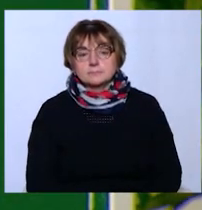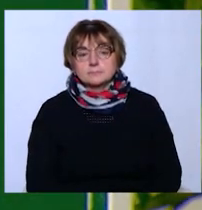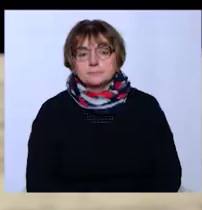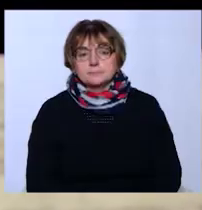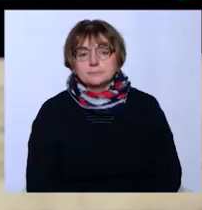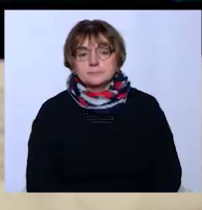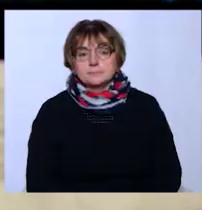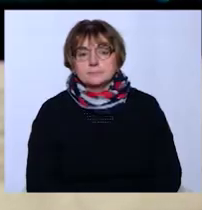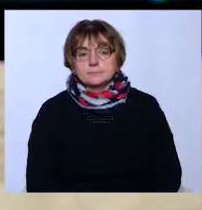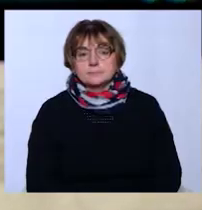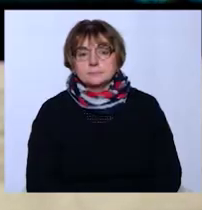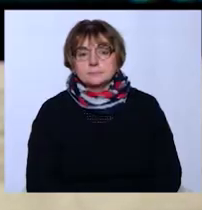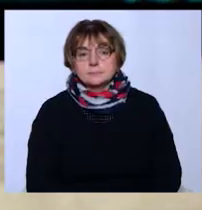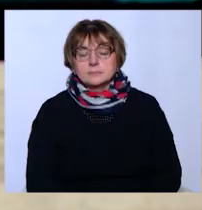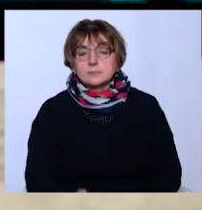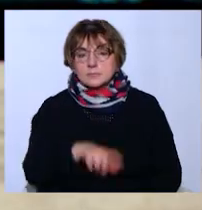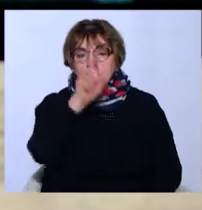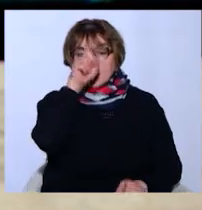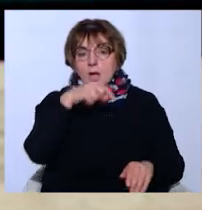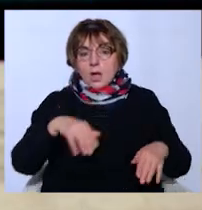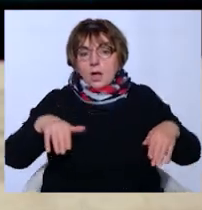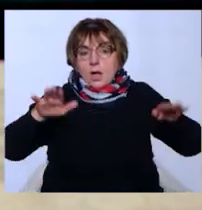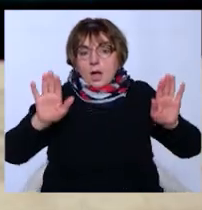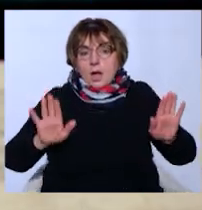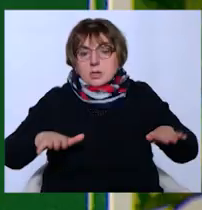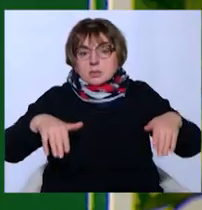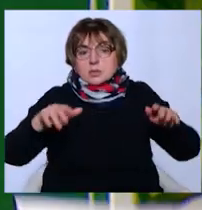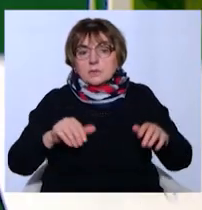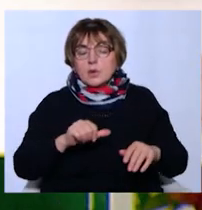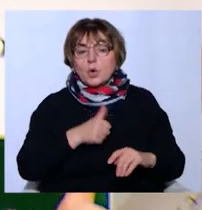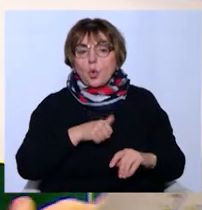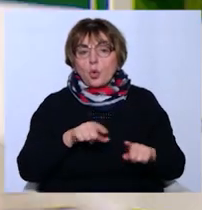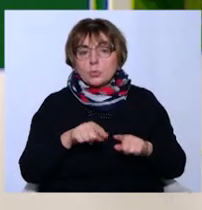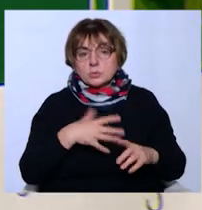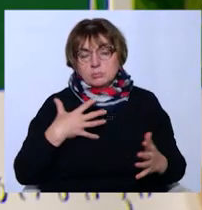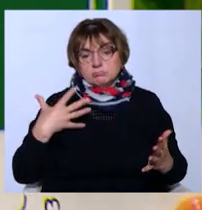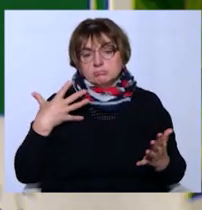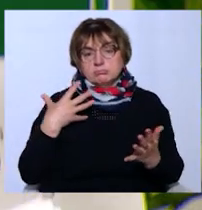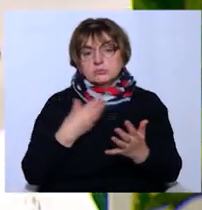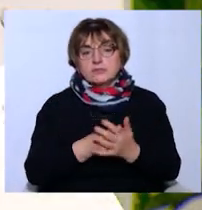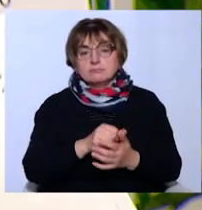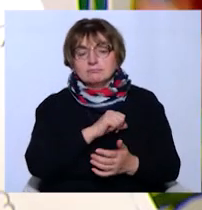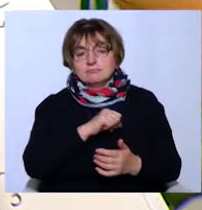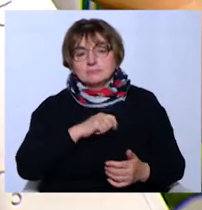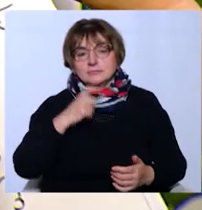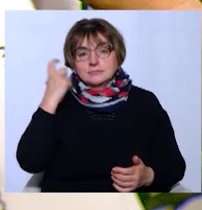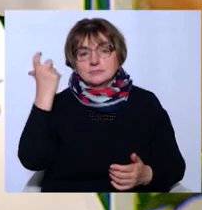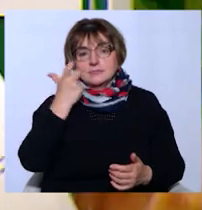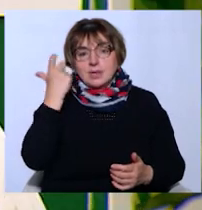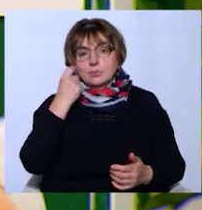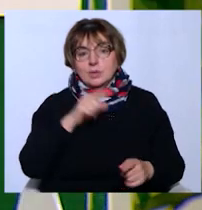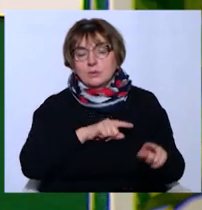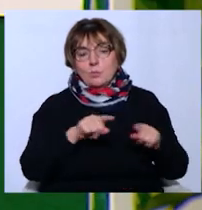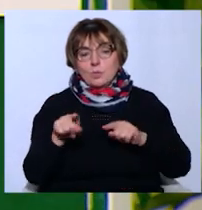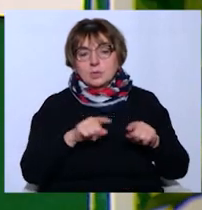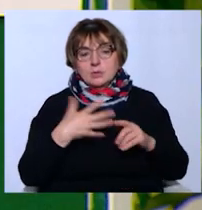შემდეგი არწივი. არწივი მოძრაობს თავისით, ხო? დაფრენს ცაში, ამიტომ შეგვიძლია არწივი აი